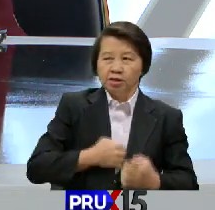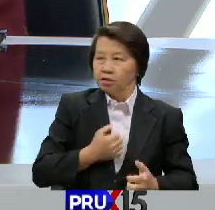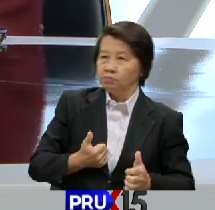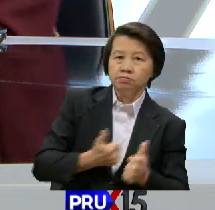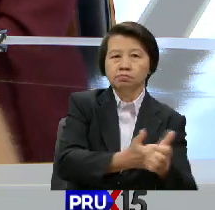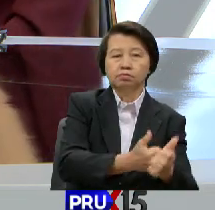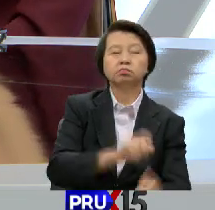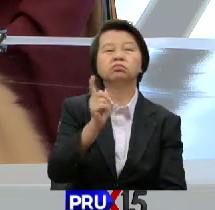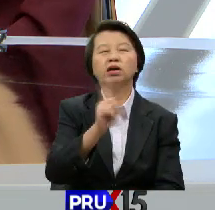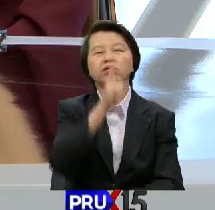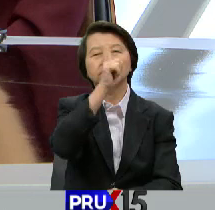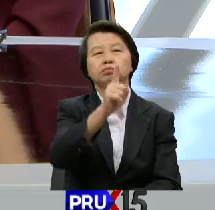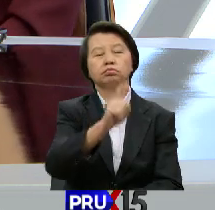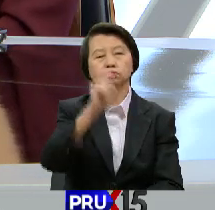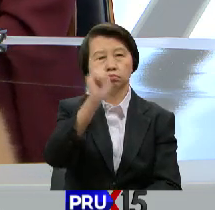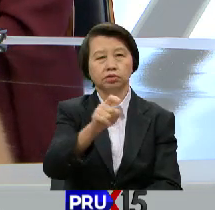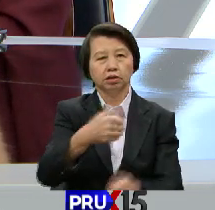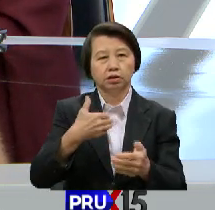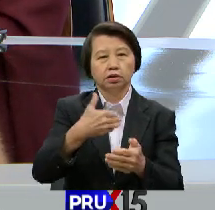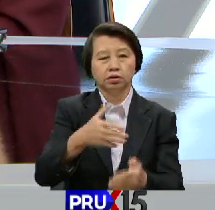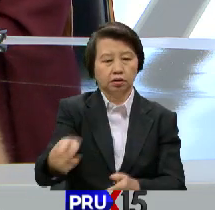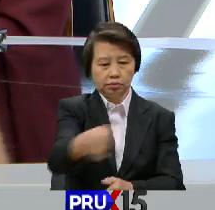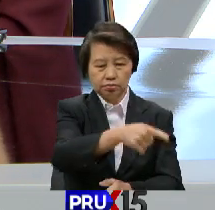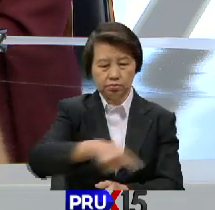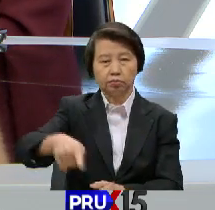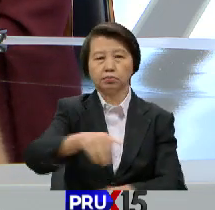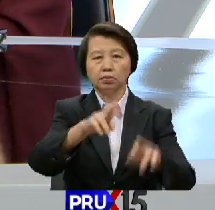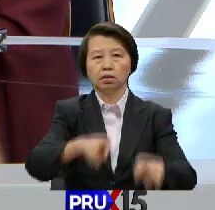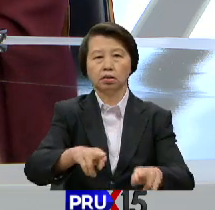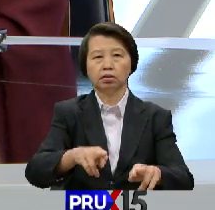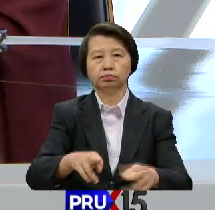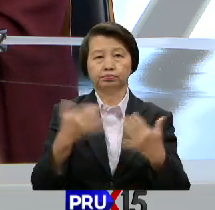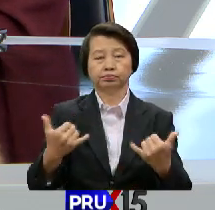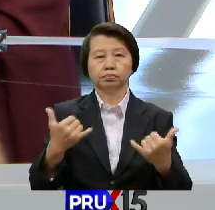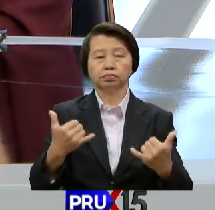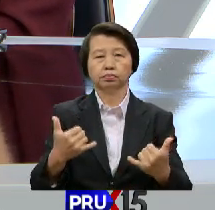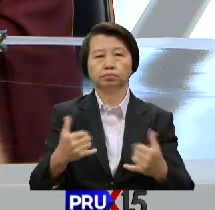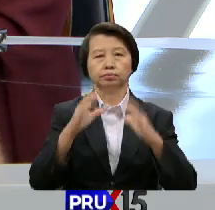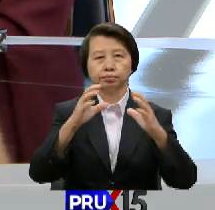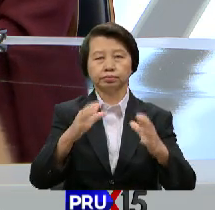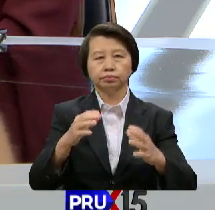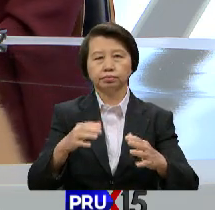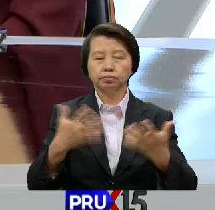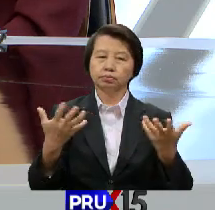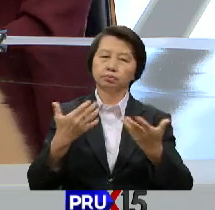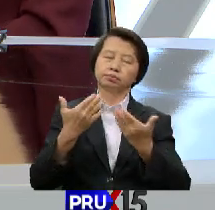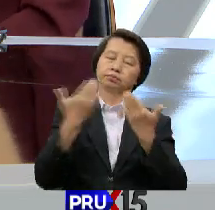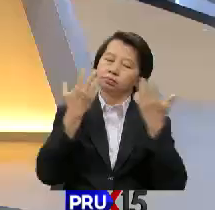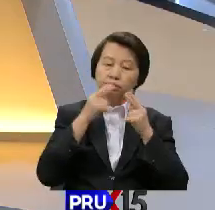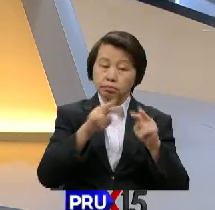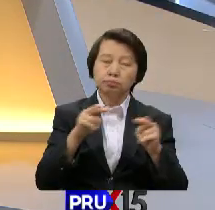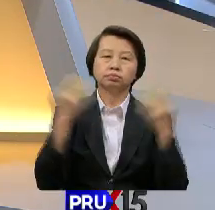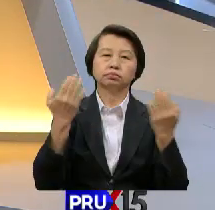mana satu sebenarnya yang dekat dalam kalangan para pengundi kita pada ketika ini secara umum yang